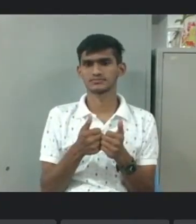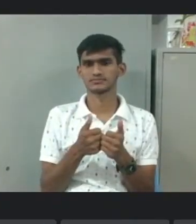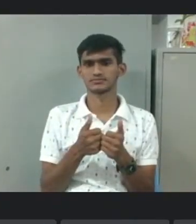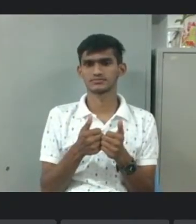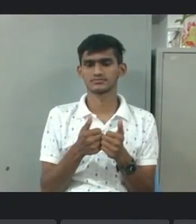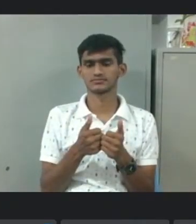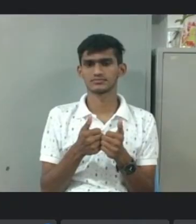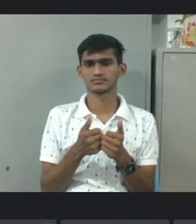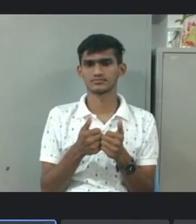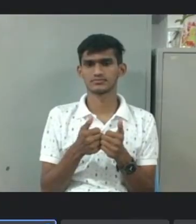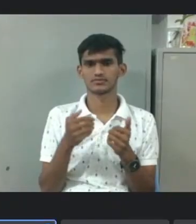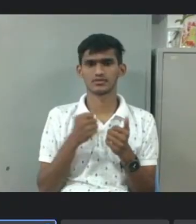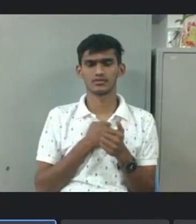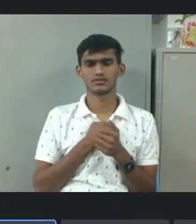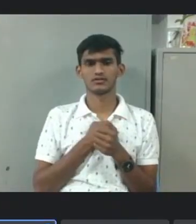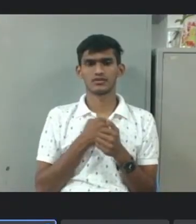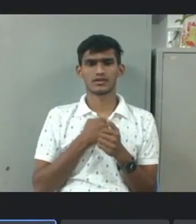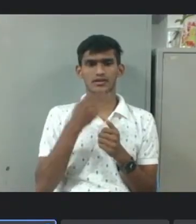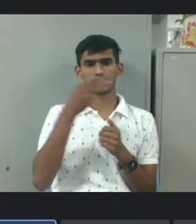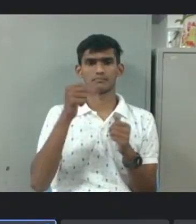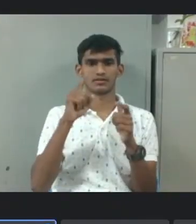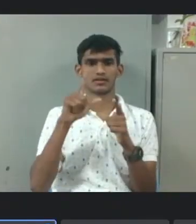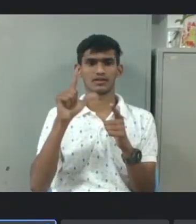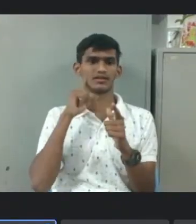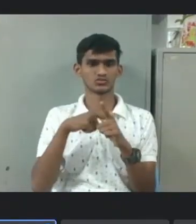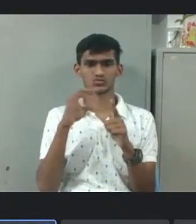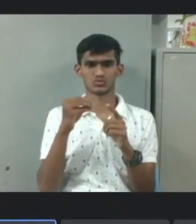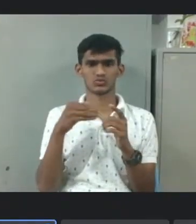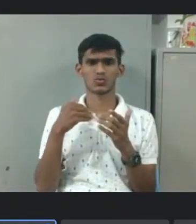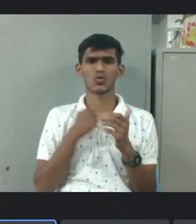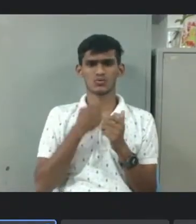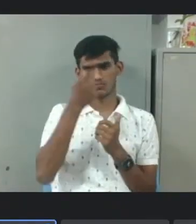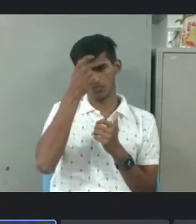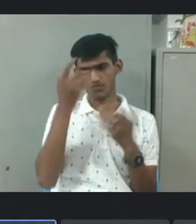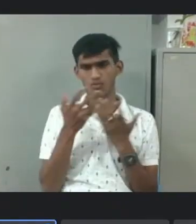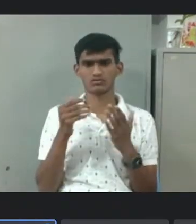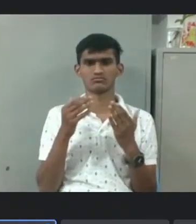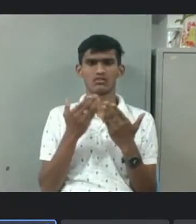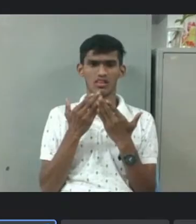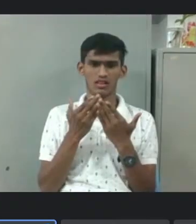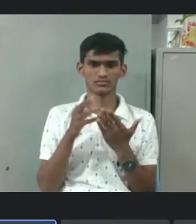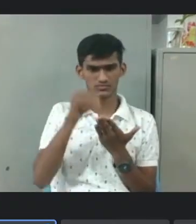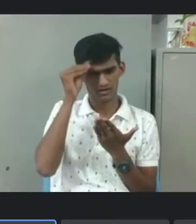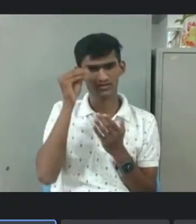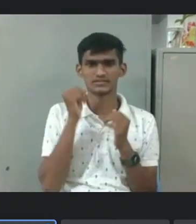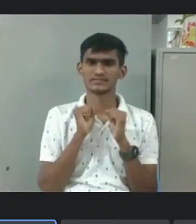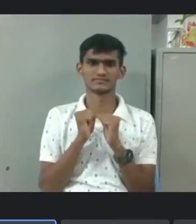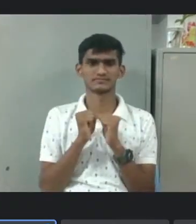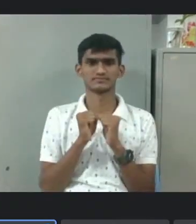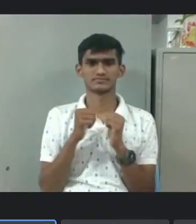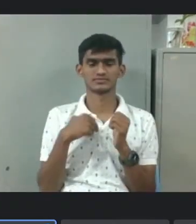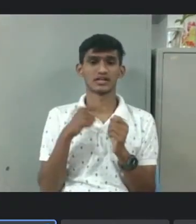പറഞ്ഞോളൂ. മാഡം, എൻ്റെ പേര് റുജോ എന്നാണ്. ഞാനൊരു പഠനവൈകല്യമുള്ള വ്യക്തിയാണ്. അപ്പം ഞാനിപ്പോൾ ഇഗ്നോയിലെ